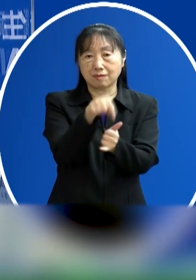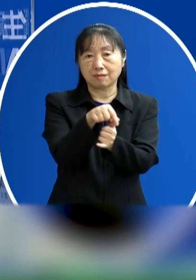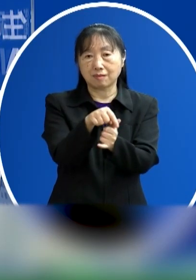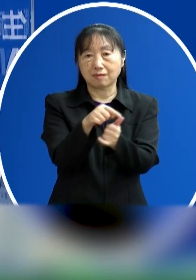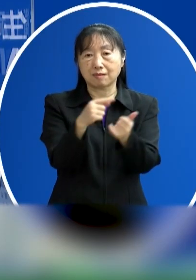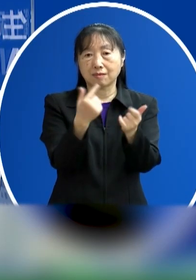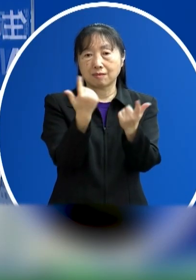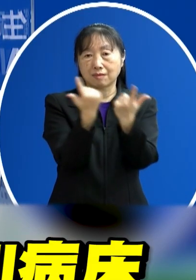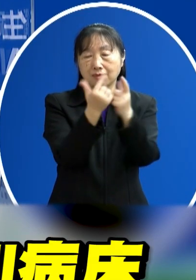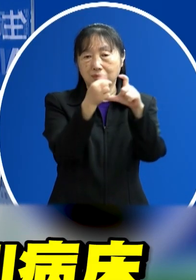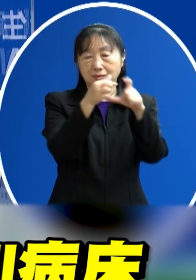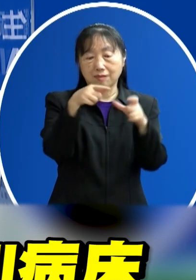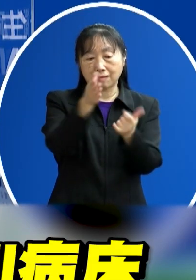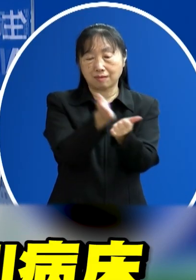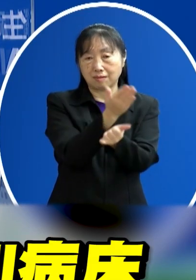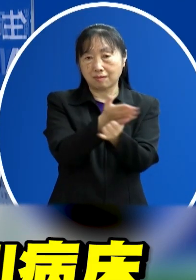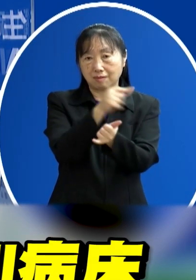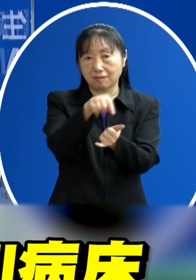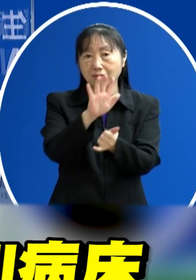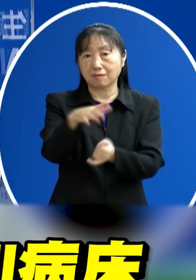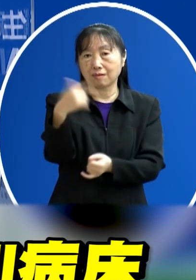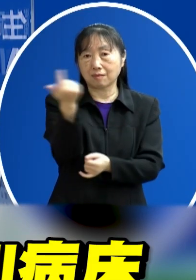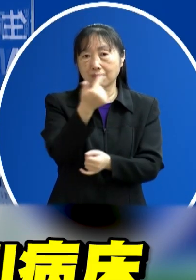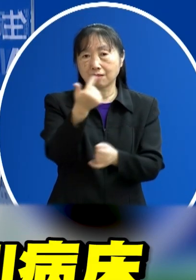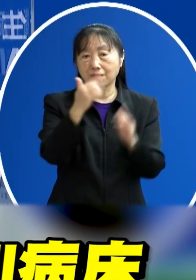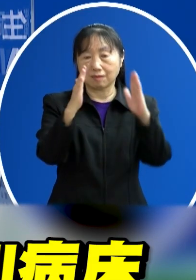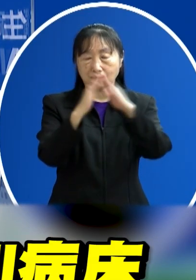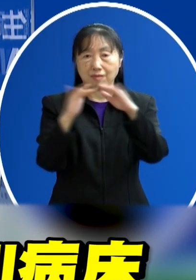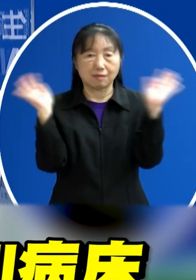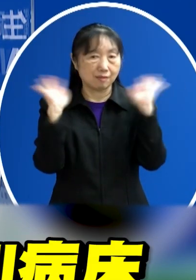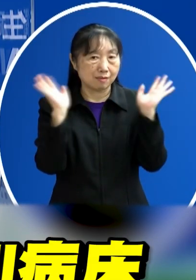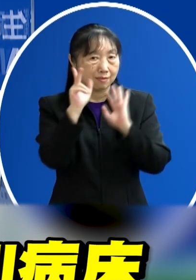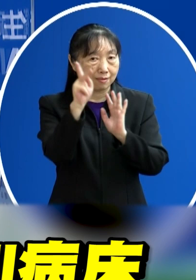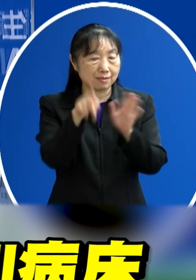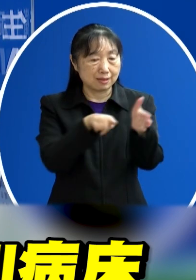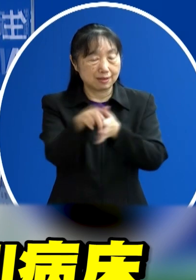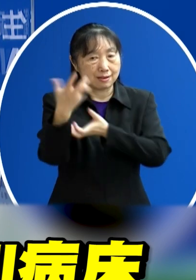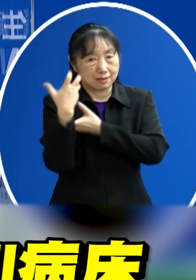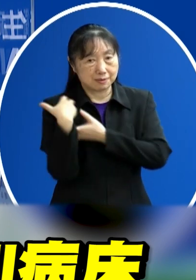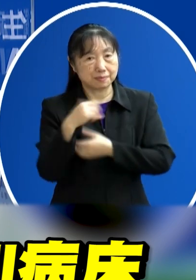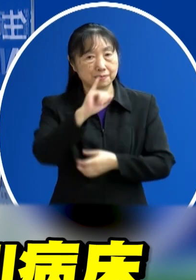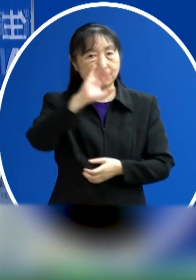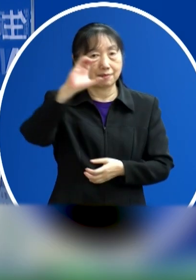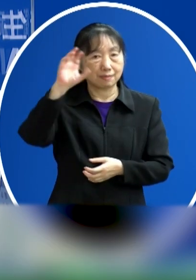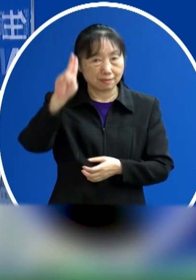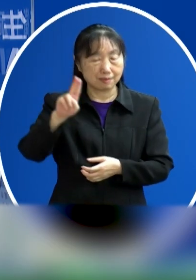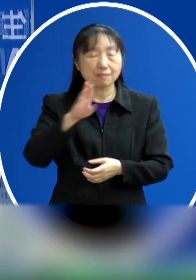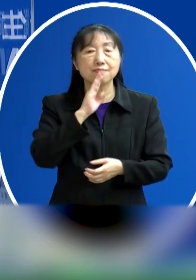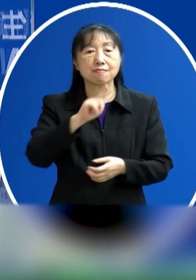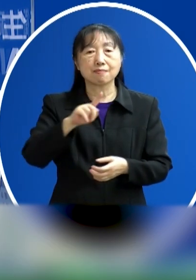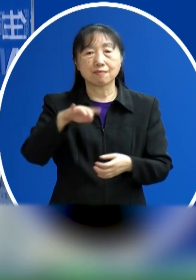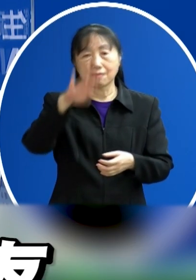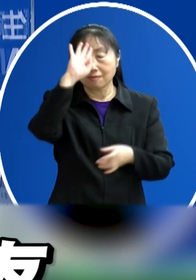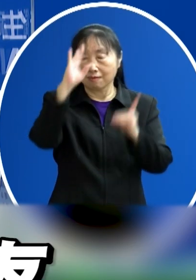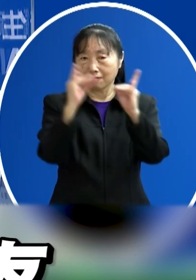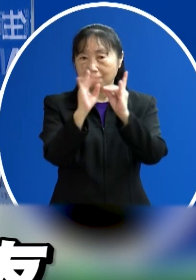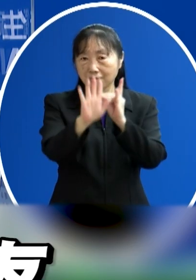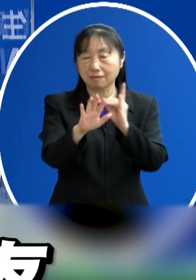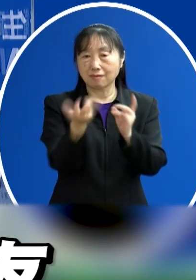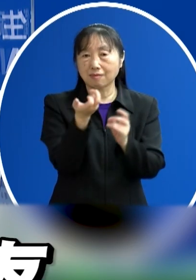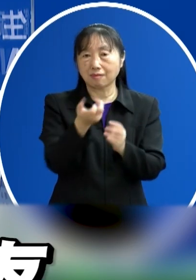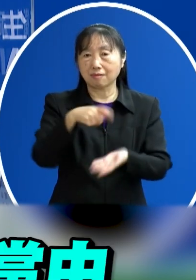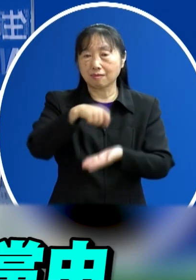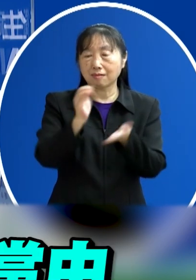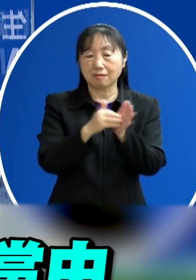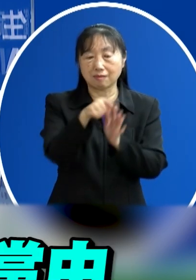台北区这边哈是有6张的这个儿童专责的 ICU 病床哈，那确实是在这个刚刚提